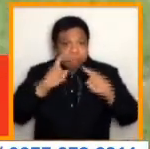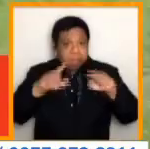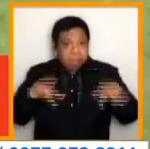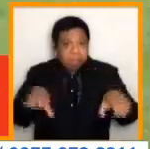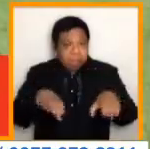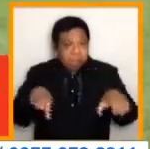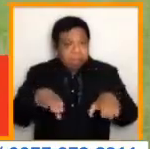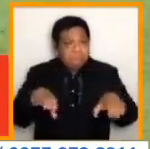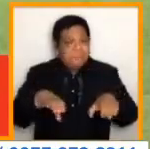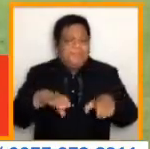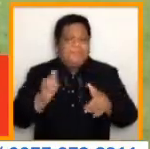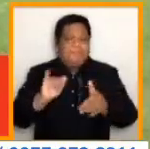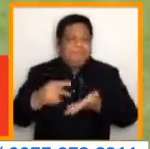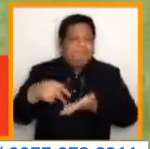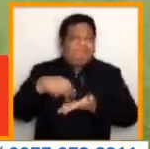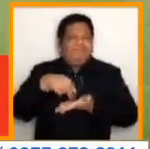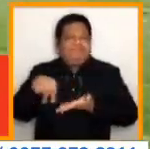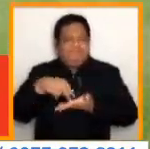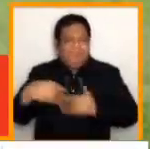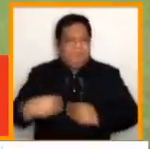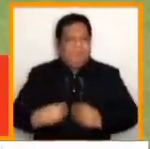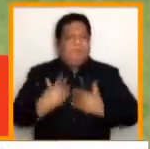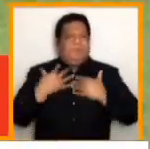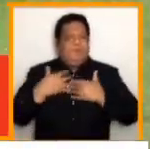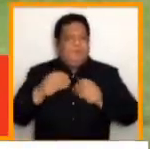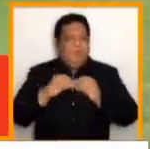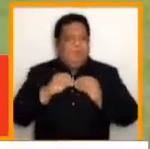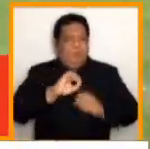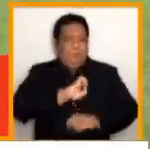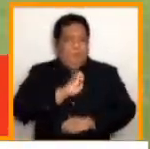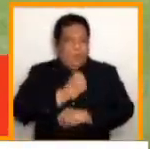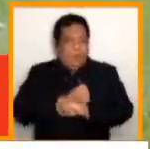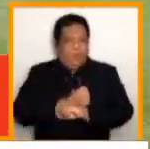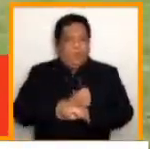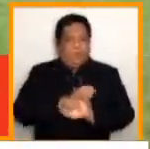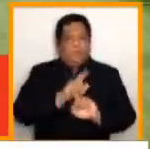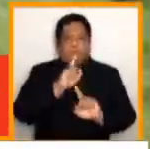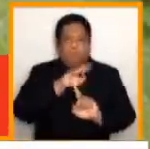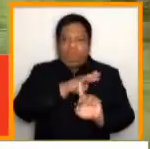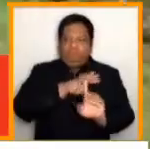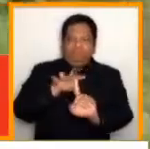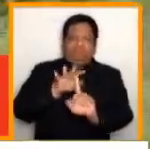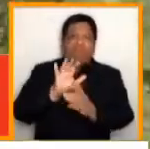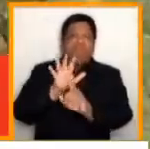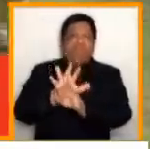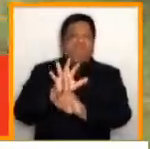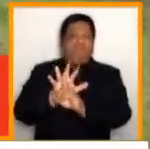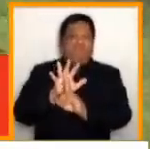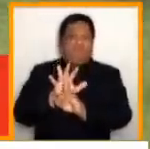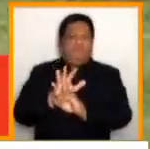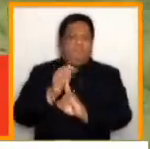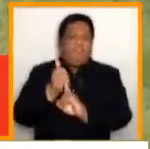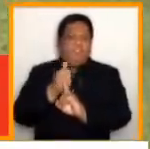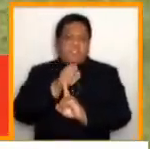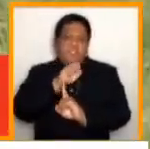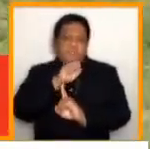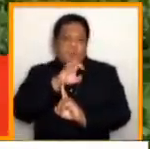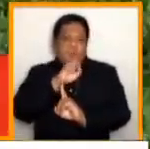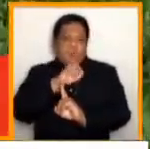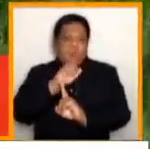dancing. Ayan. Local celebrity na ang touring kay Granny Anya. At aliw na aliw naman ang kanyang